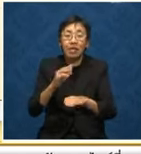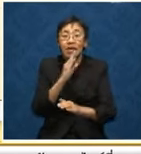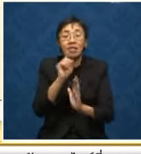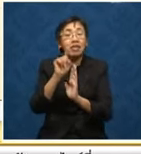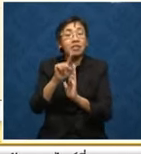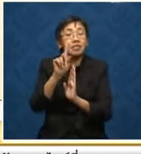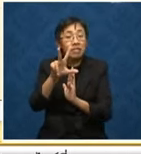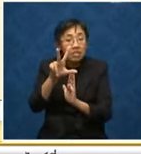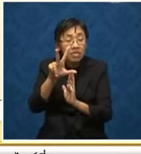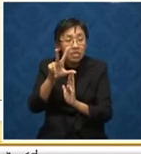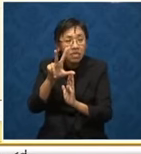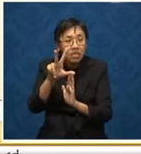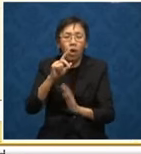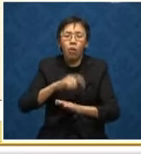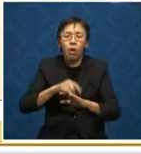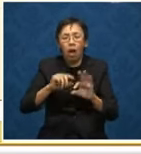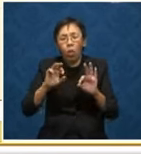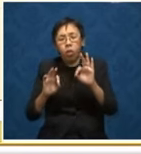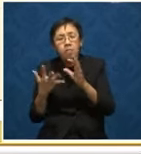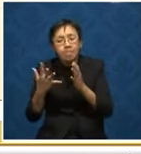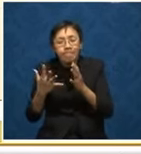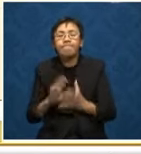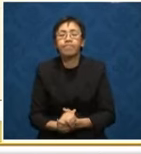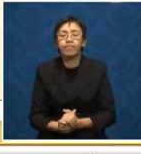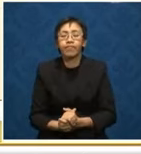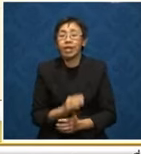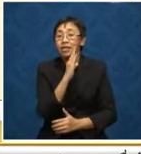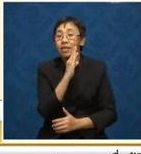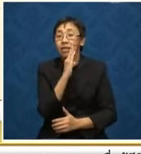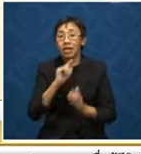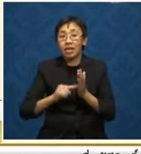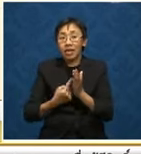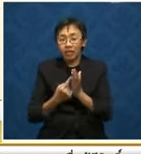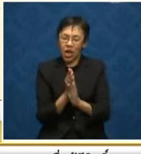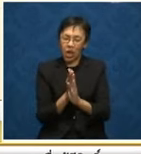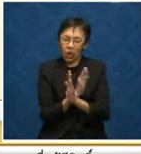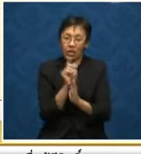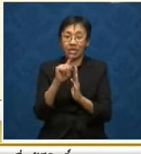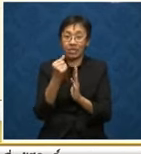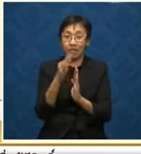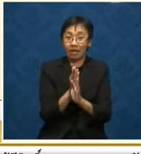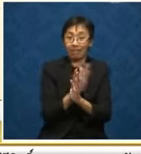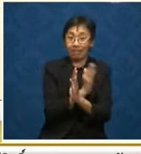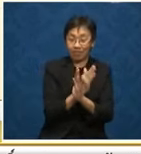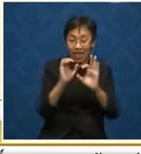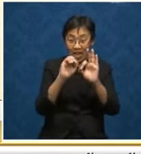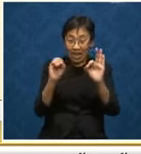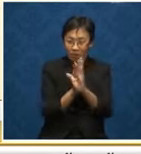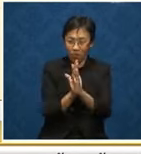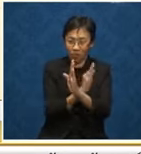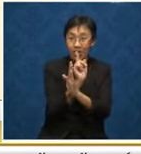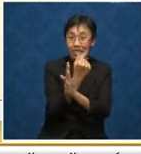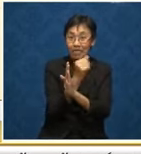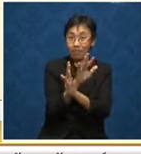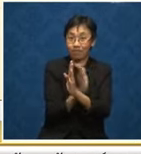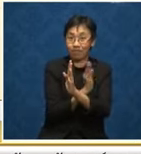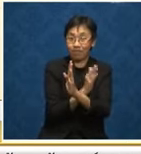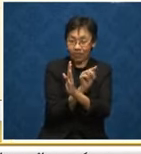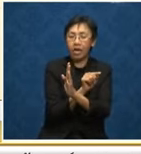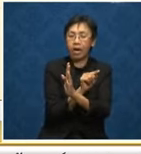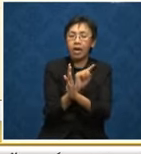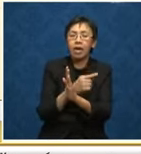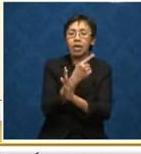าทีก็กินไม่ได้กินเวลาแต่เราจะเริ่มก่อนสัก15นาทีนะครับเพราะว่าผู้หารือถ้าแ